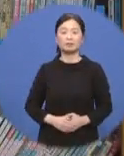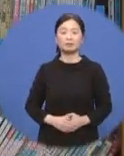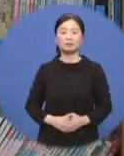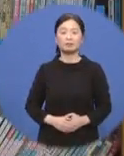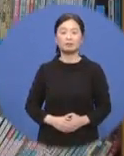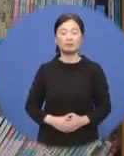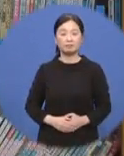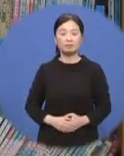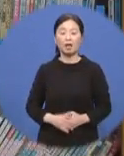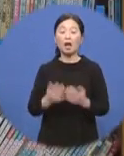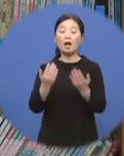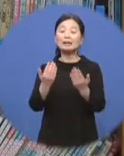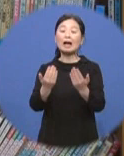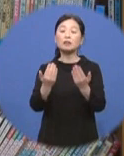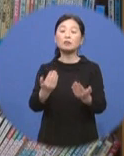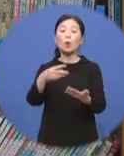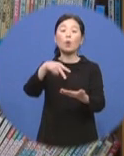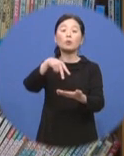学校として